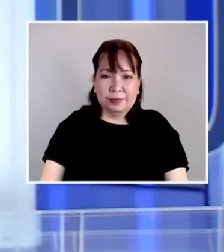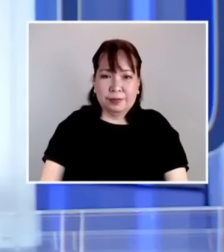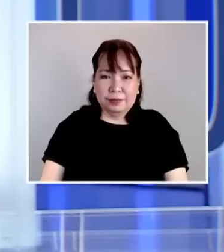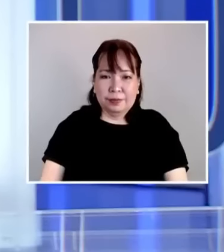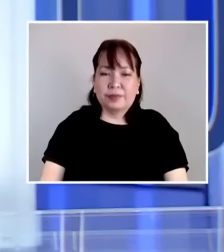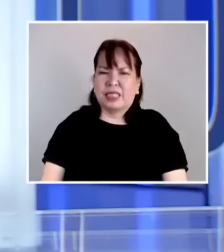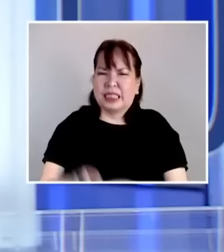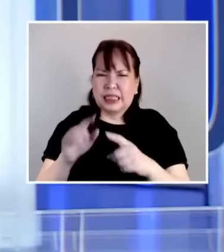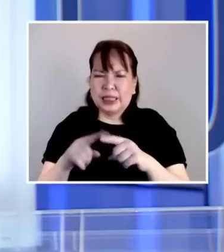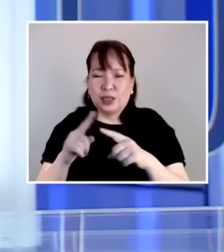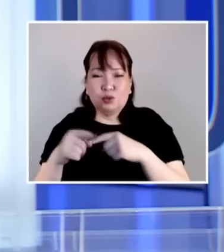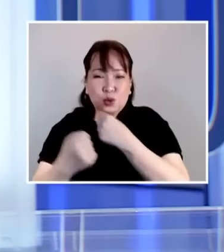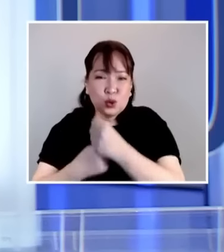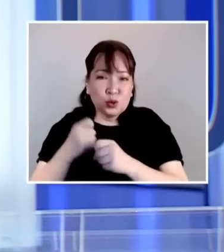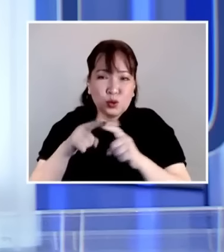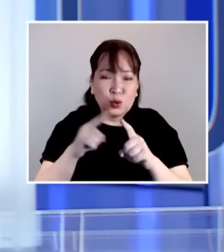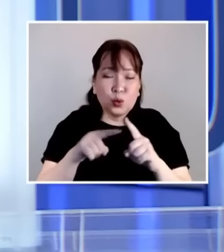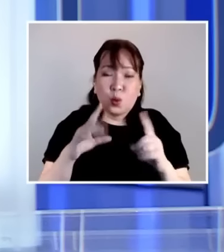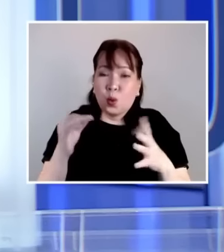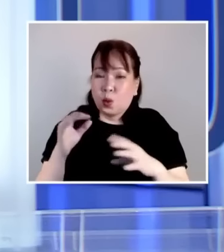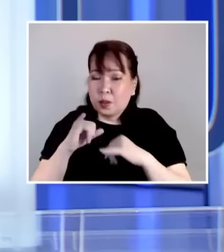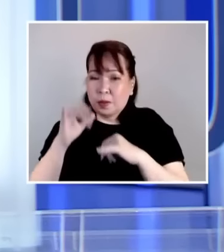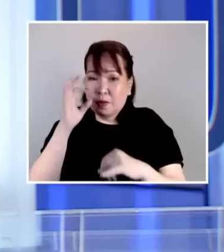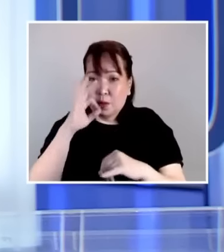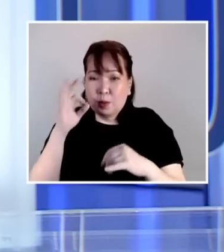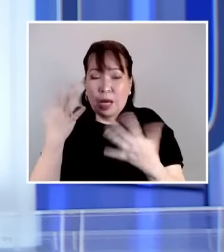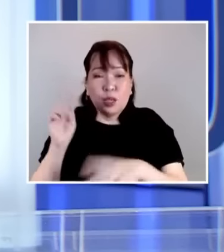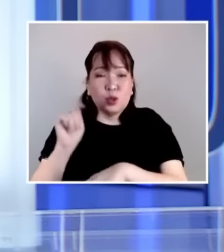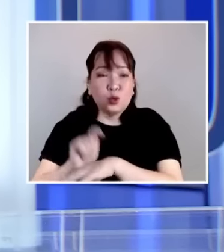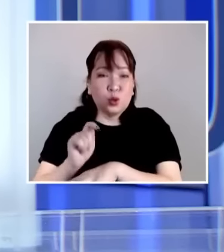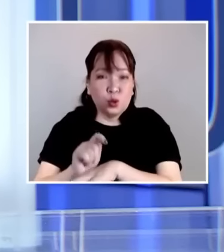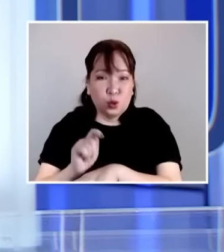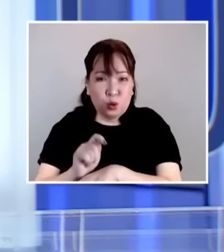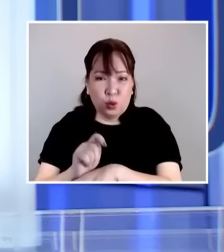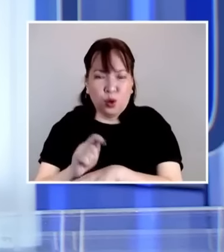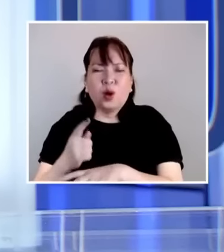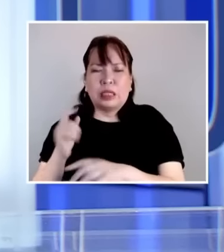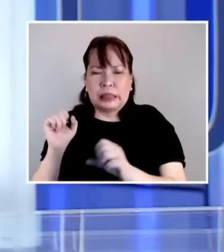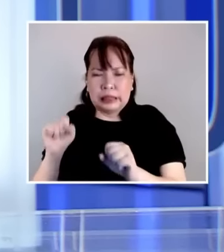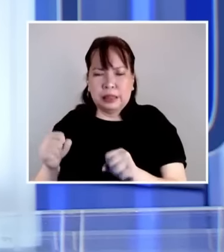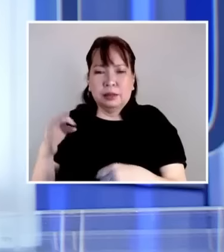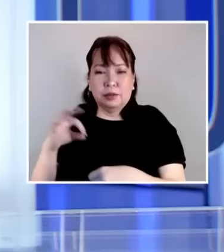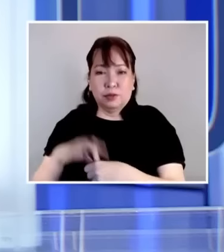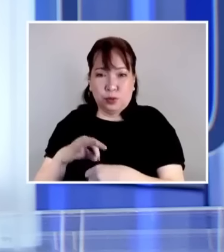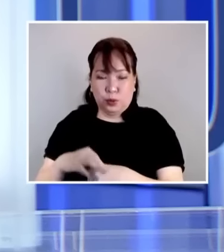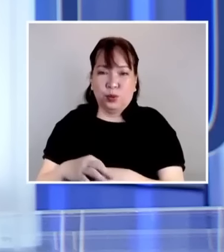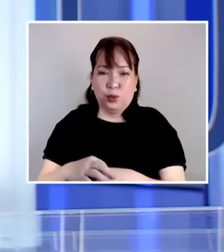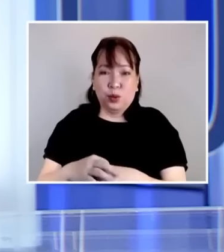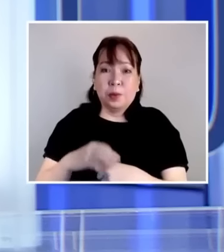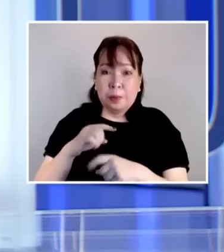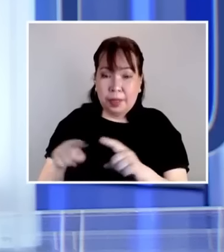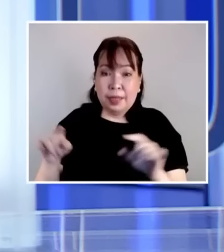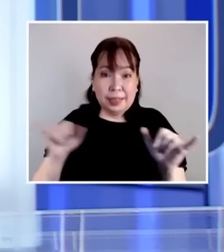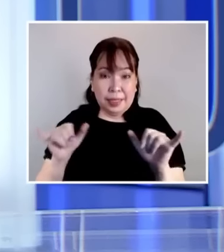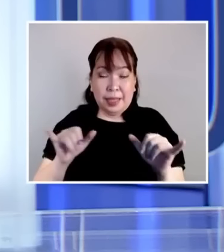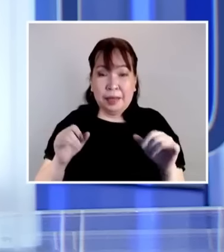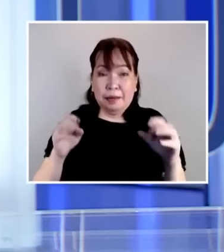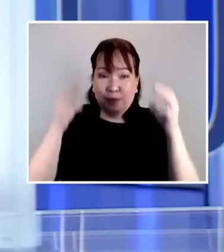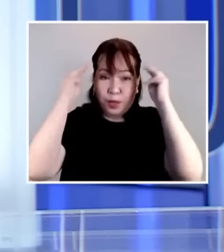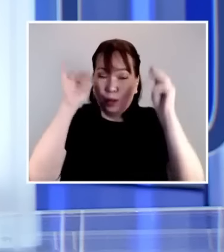Samutsaring hirap din ang inabot ng mga kababayan natin sa Tondo, Maynila para lamang makaboto. Samantala, bumoto naman si Mayor Isko